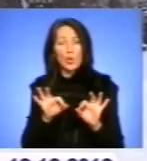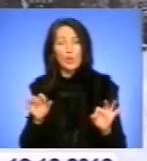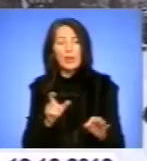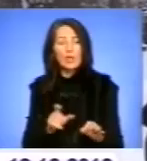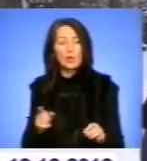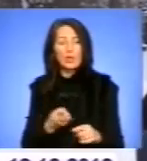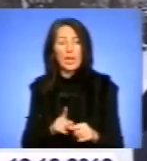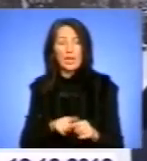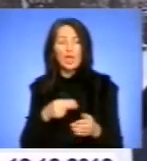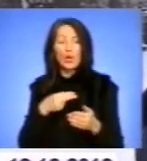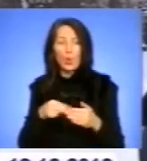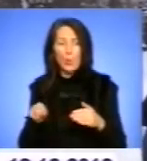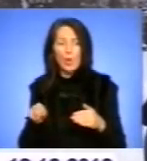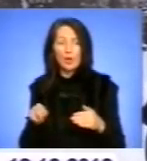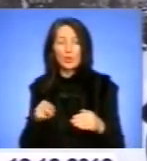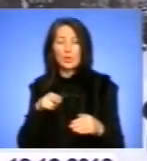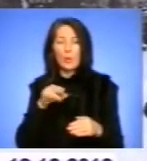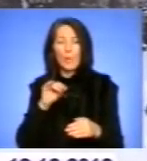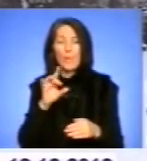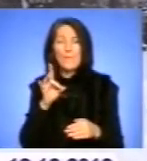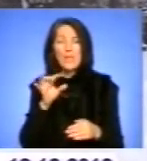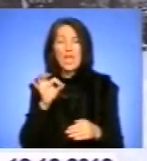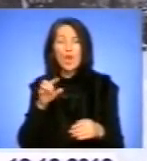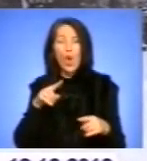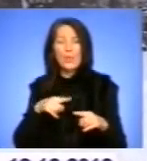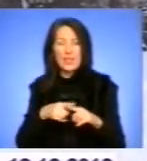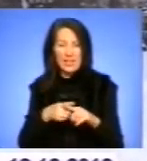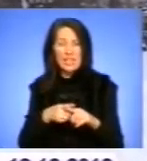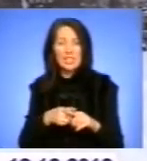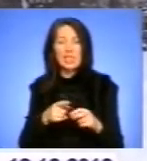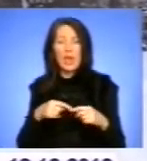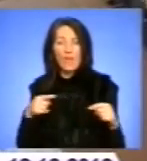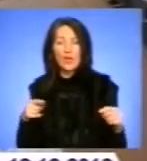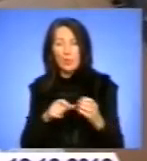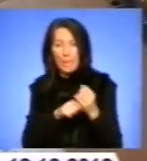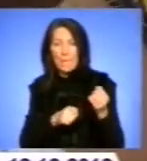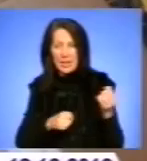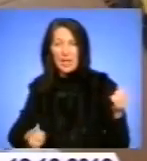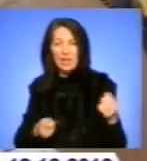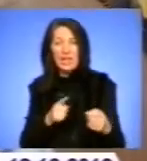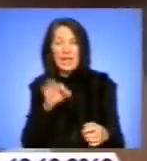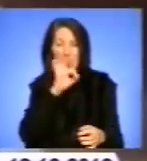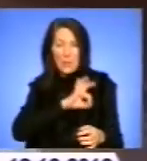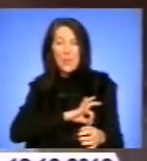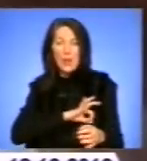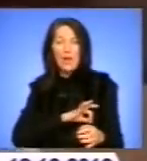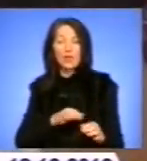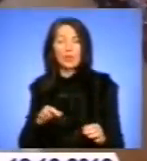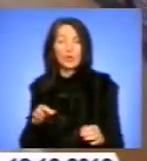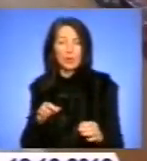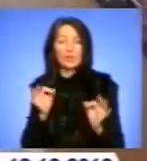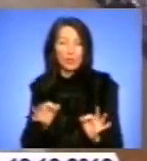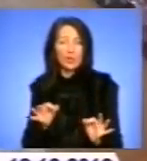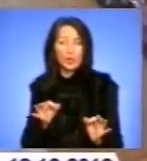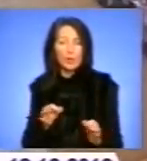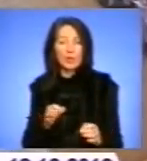які купляють піротехнічні вироби, як правильно їх застосовувати, використовувати. У перший день проведення таких попереджувальних заходів